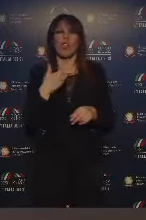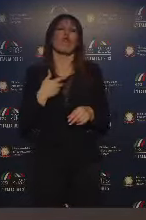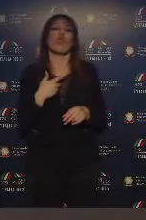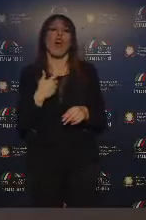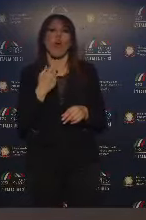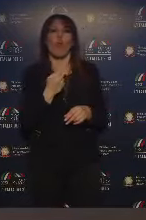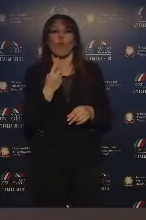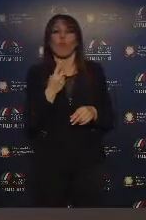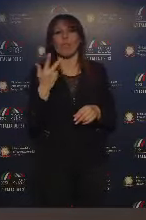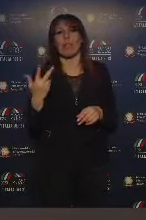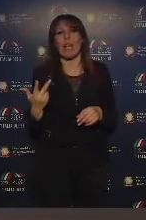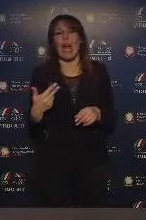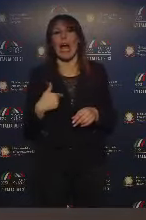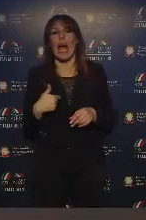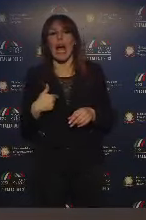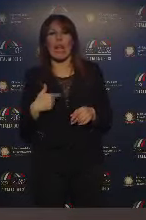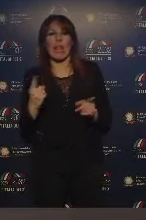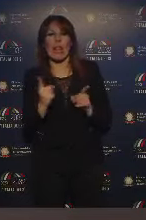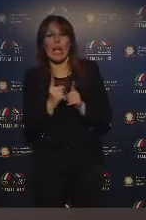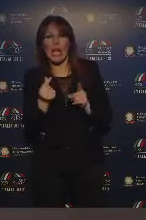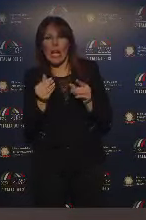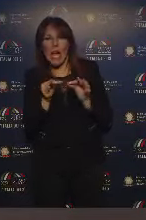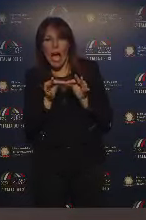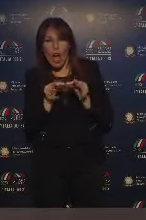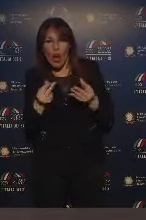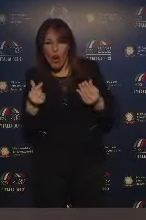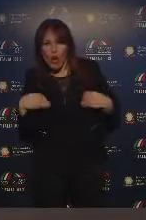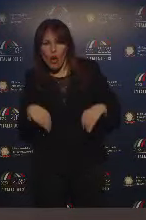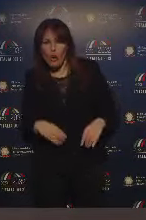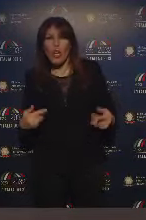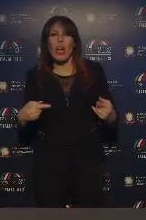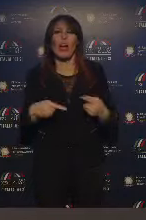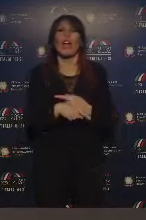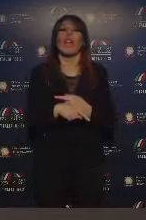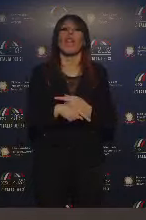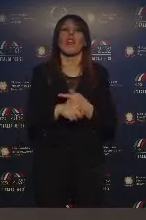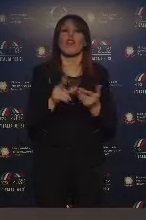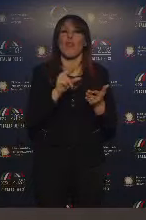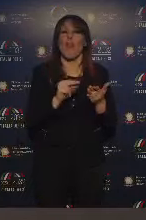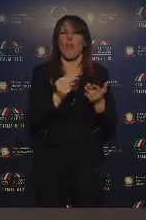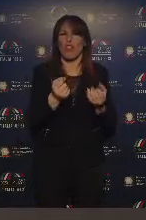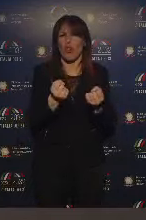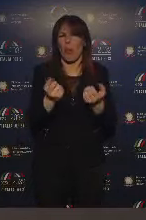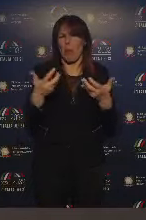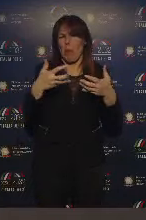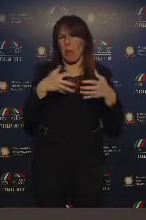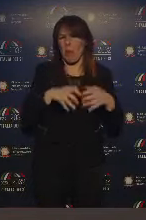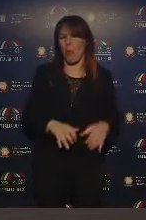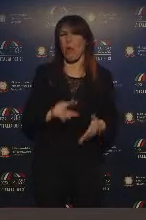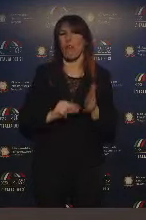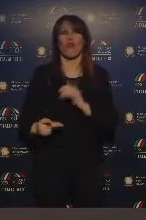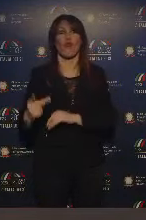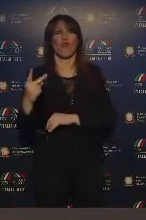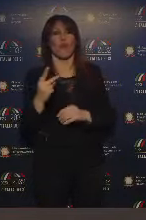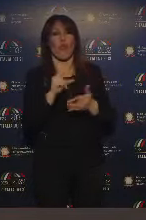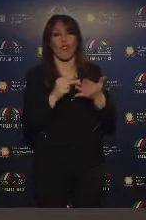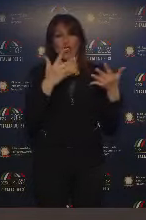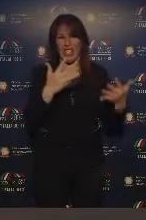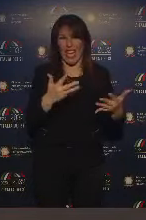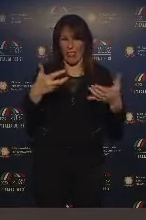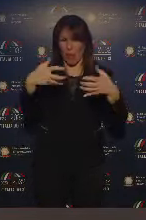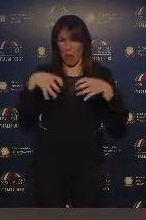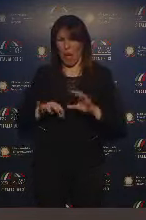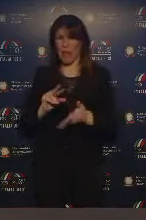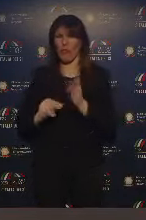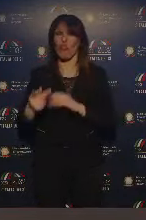anni che il corrotto incontri il corruttore Se invece di girare 10 uffici ne devi girare due tu vedi che la voglia di qualcuno